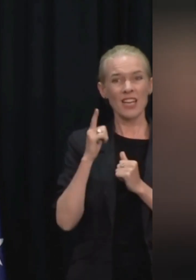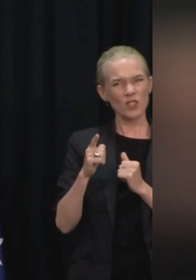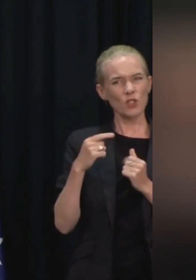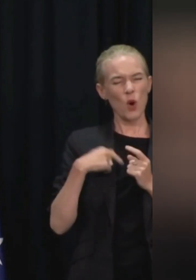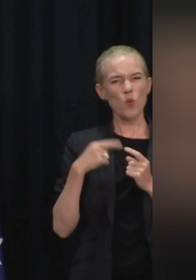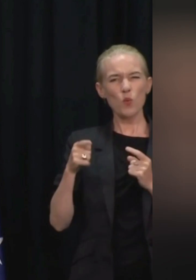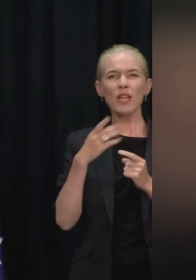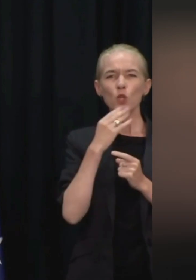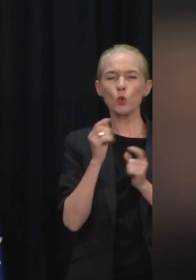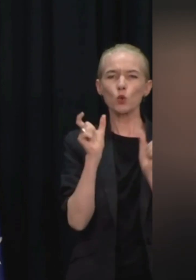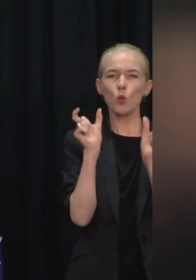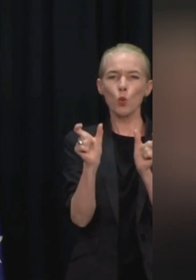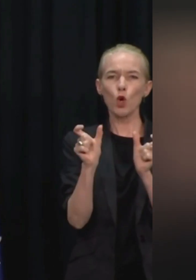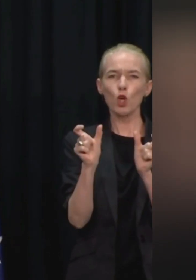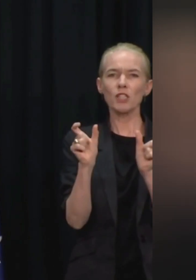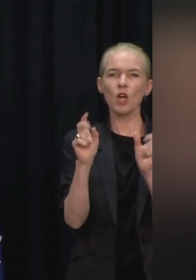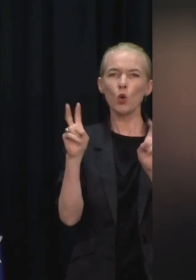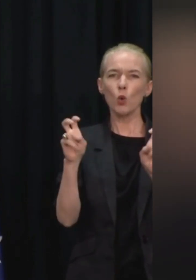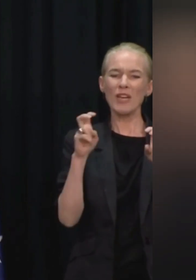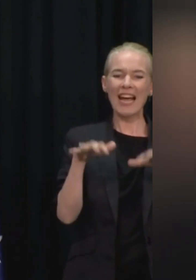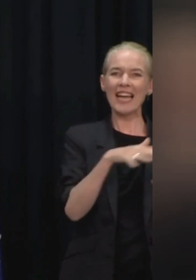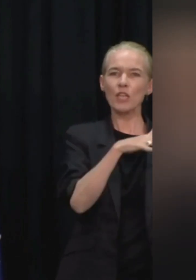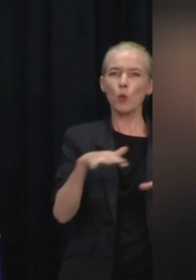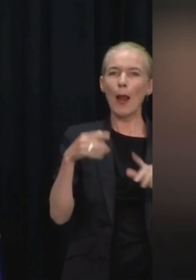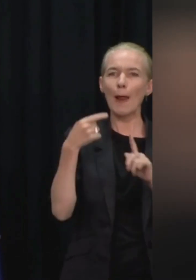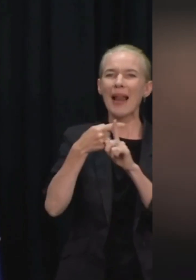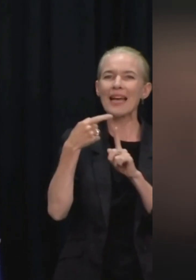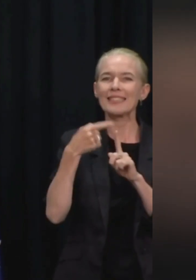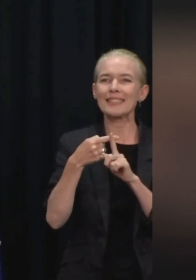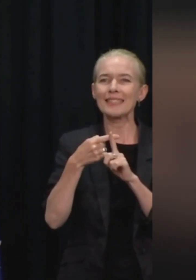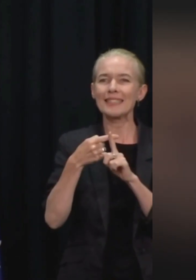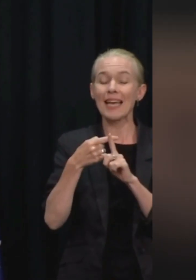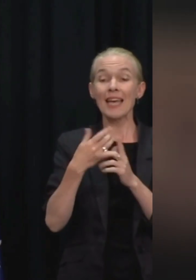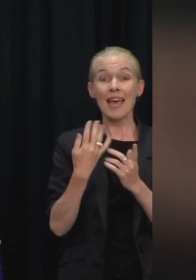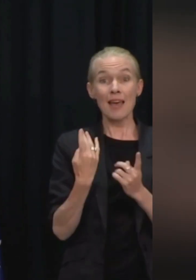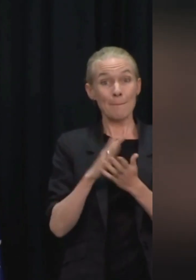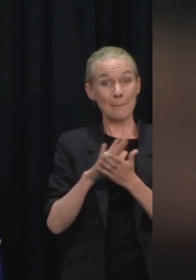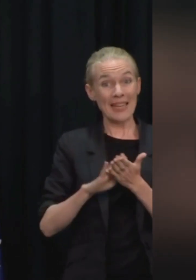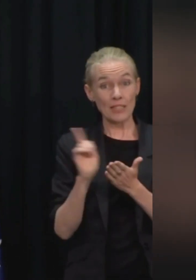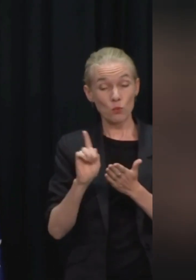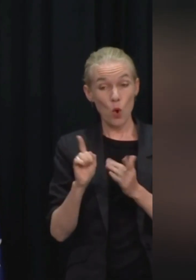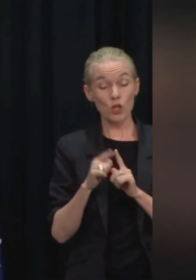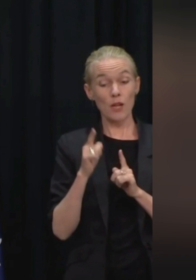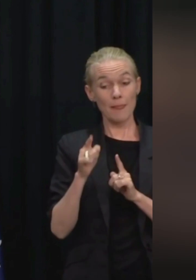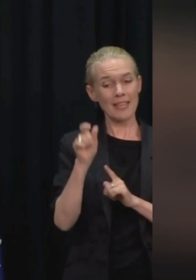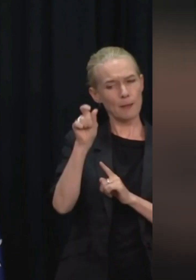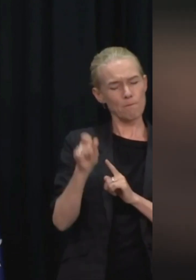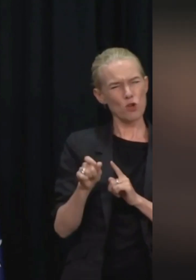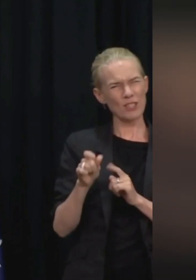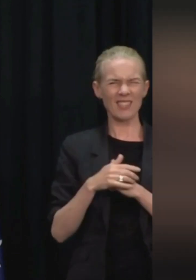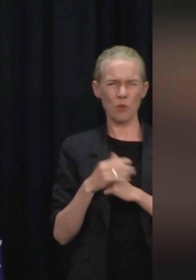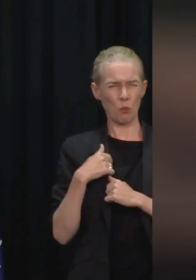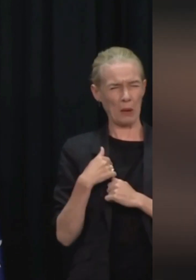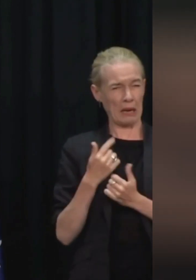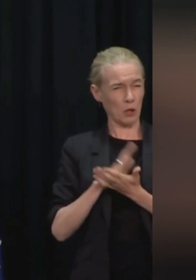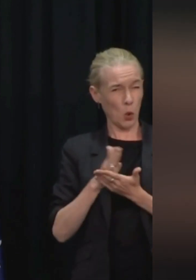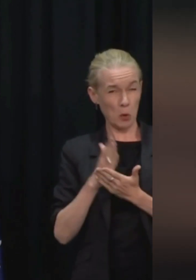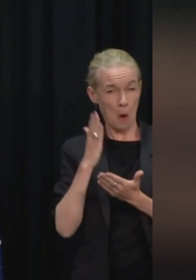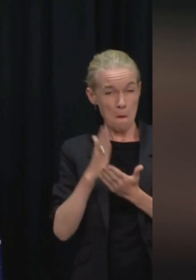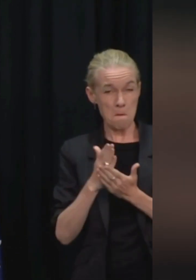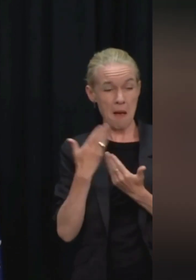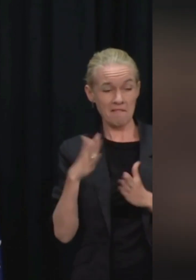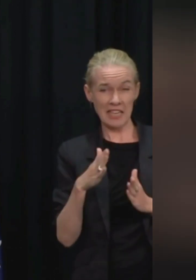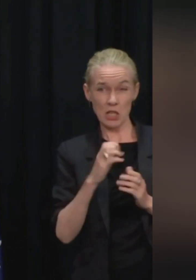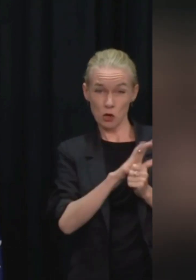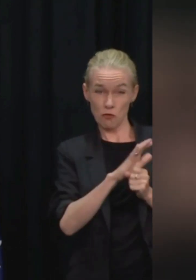음성 결과가 나올 때까지 자가격리를 할 것을 요청했습니다. 코비드 바이러스 청정 지역이었던 뉴질랜드의